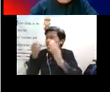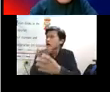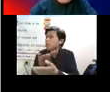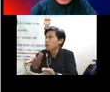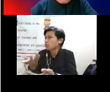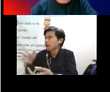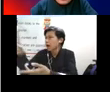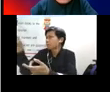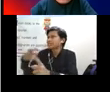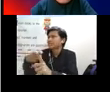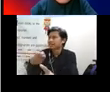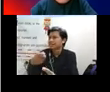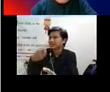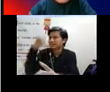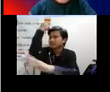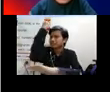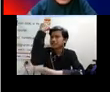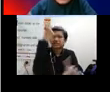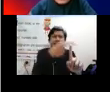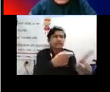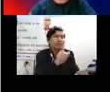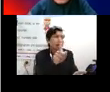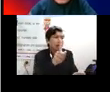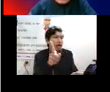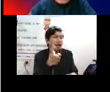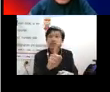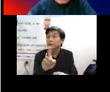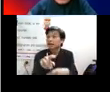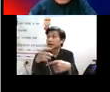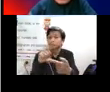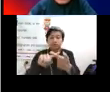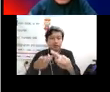bisa pilih salah satu Misalkan yang ini